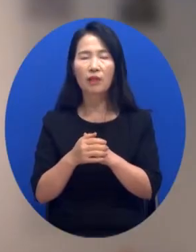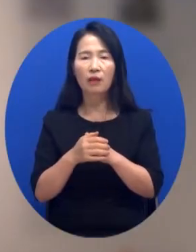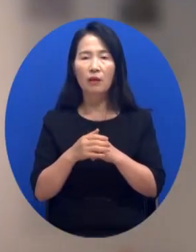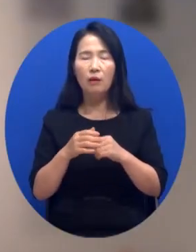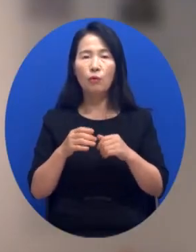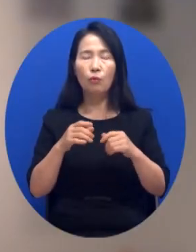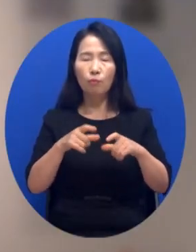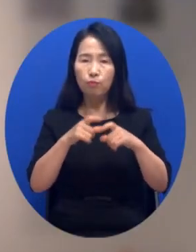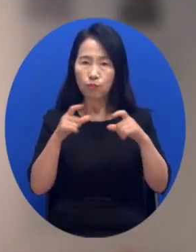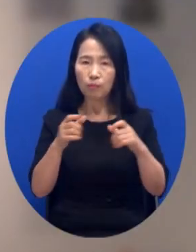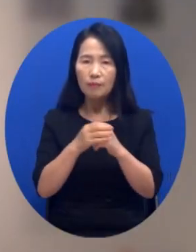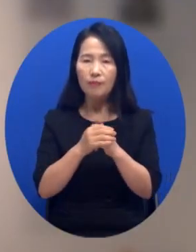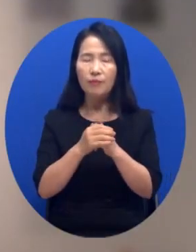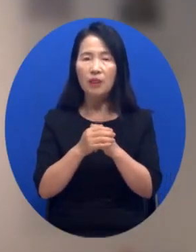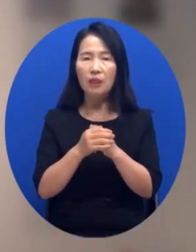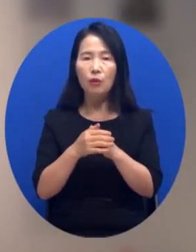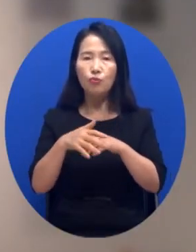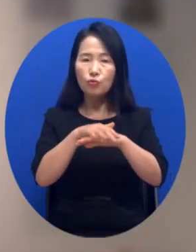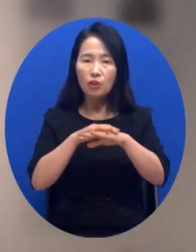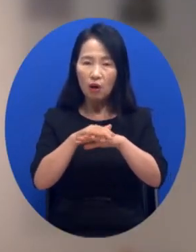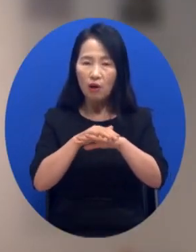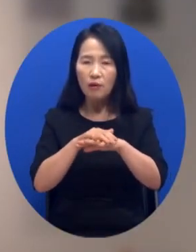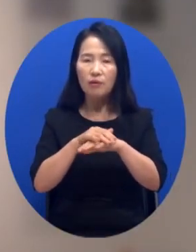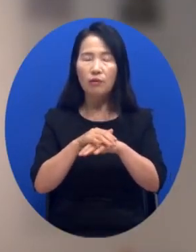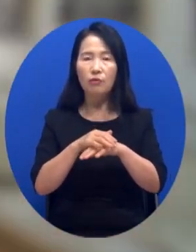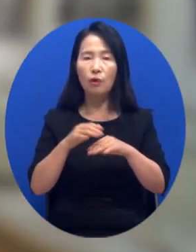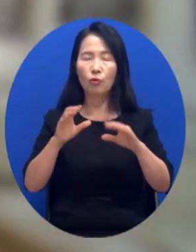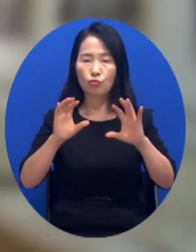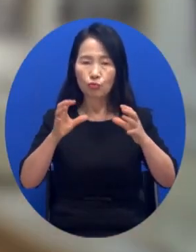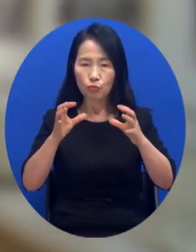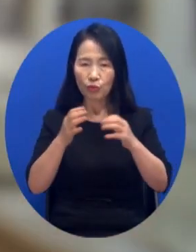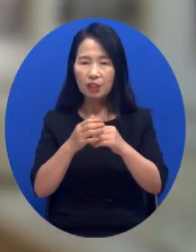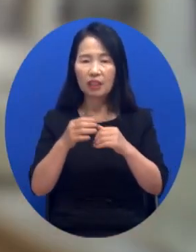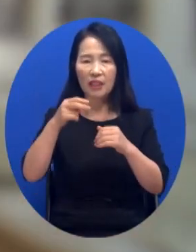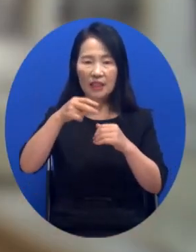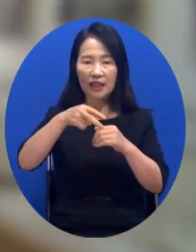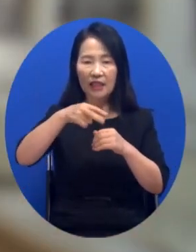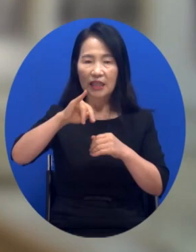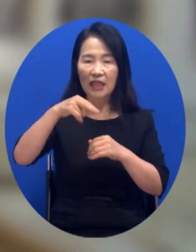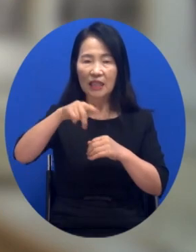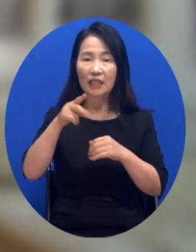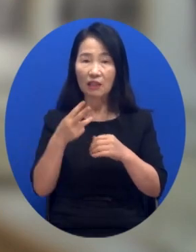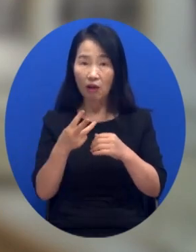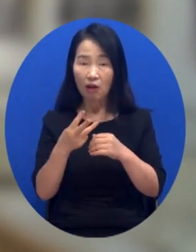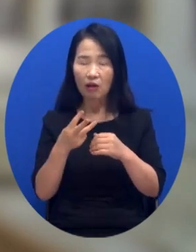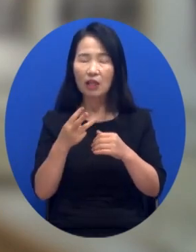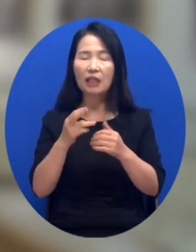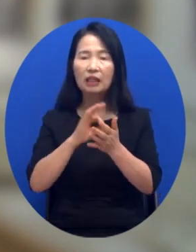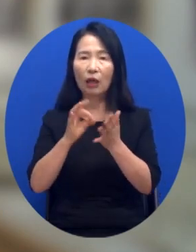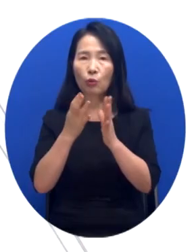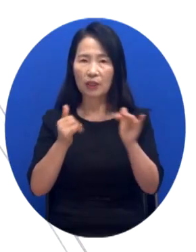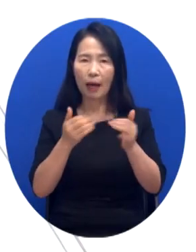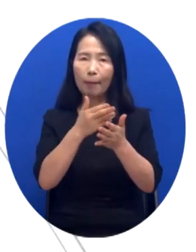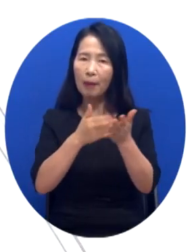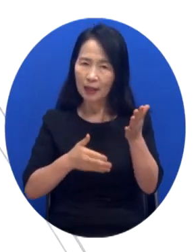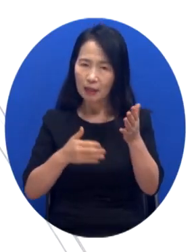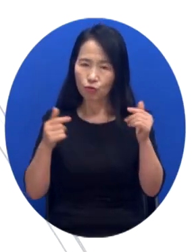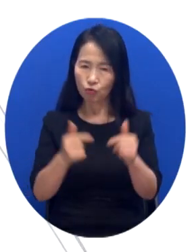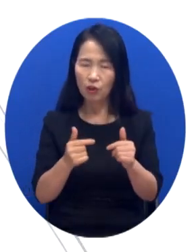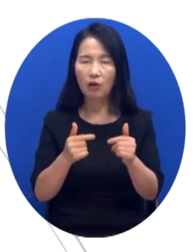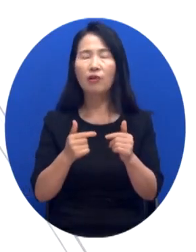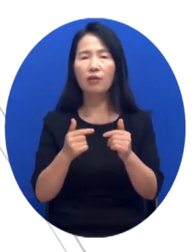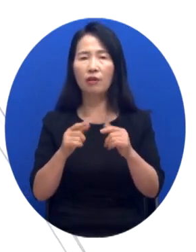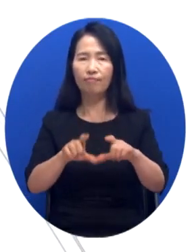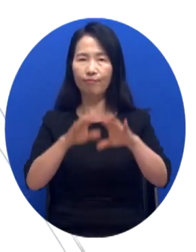2단계 상황에서 운영이 중단됐던 실내 국공립 시설은 이용 인원을 절반 수준으로 제한해 다시 문을 엽니다.